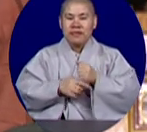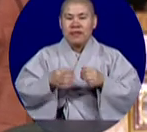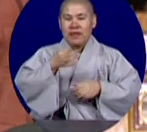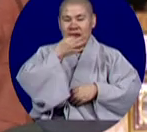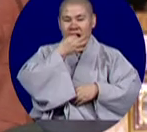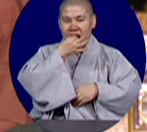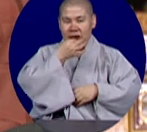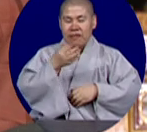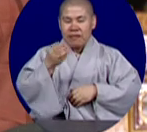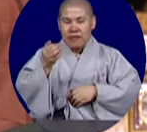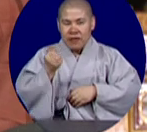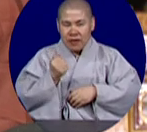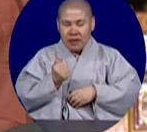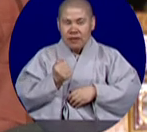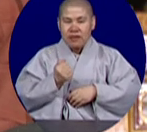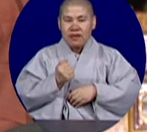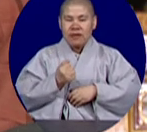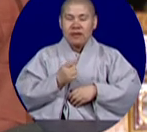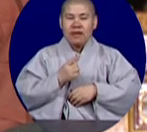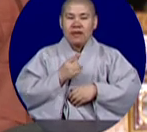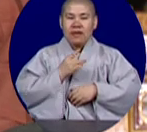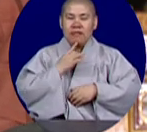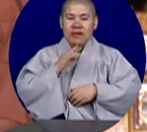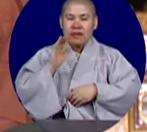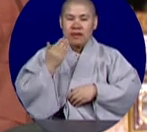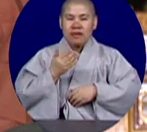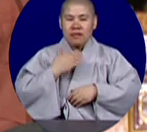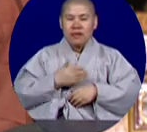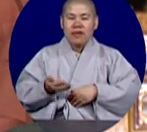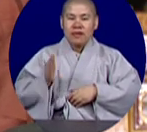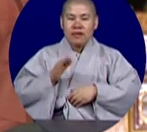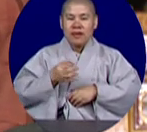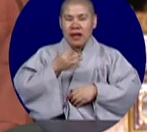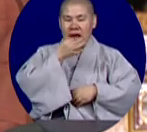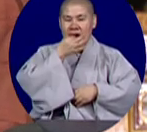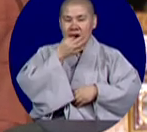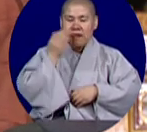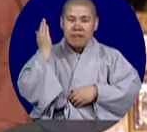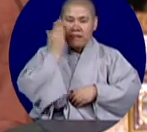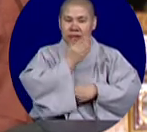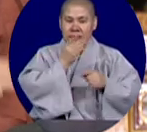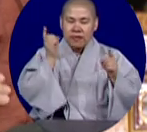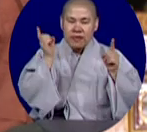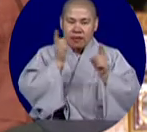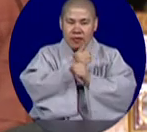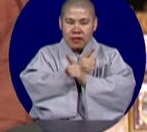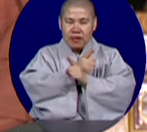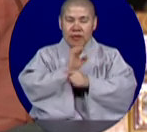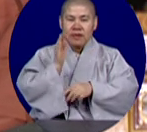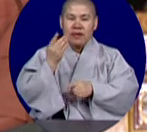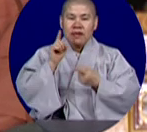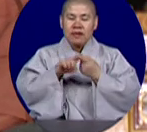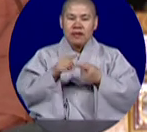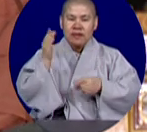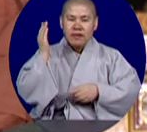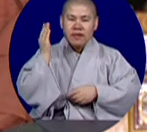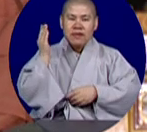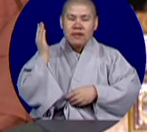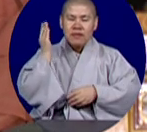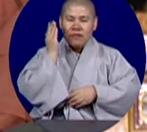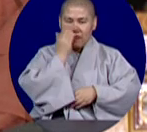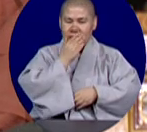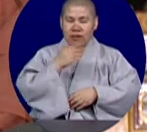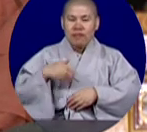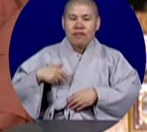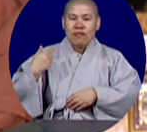욕망을 채워야 되는 줄로만 중생이 아는데 욕망을 정화시켜야 되는 줄은 까맣게 모르거든.